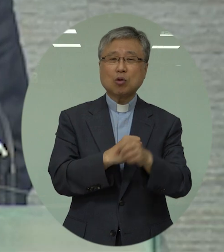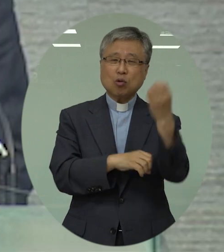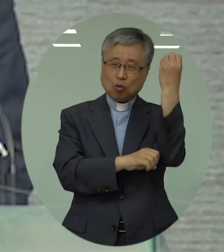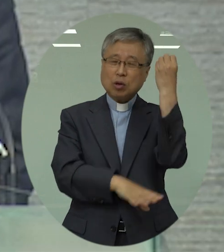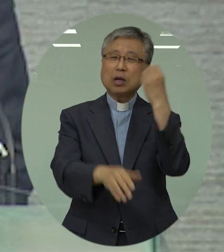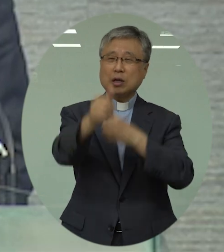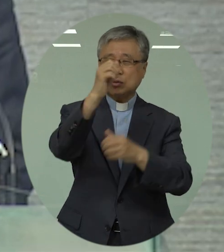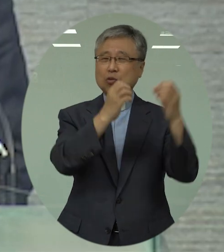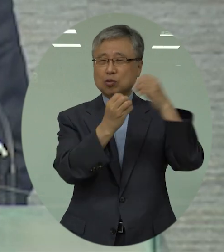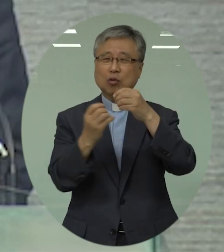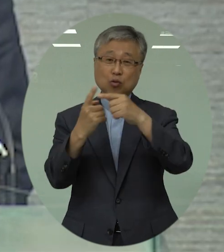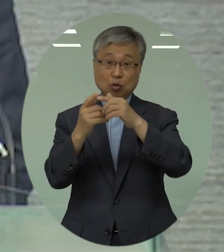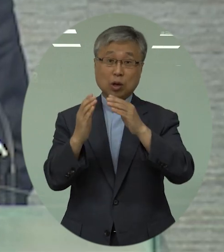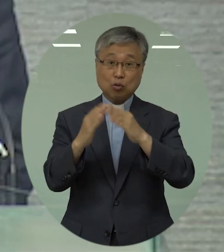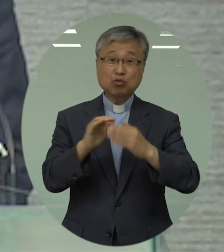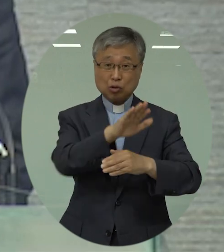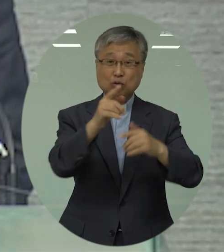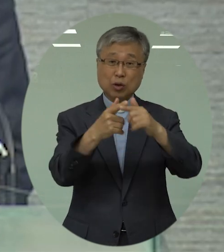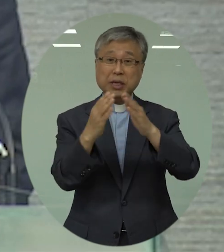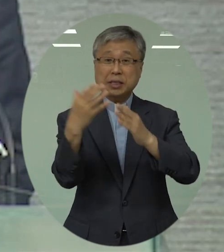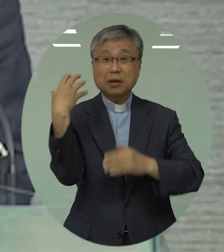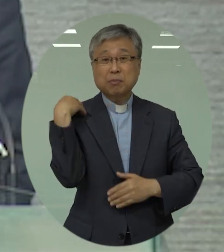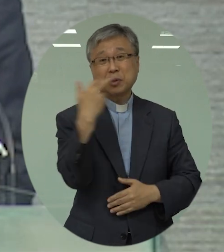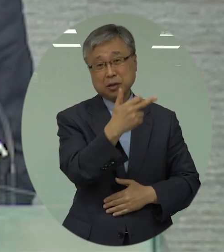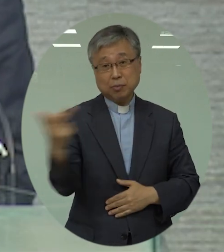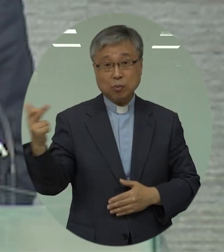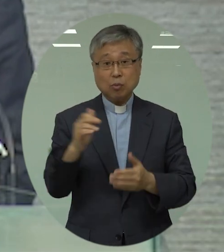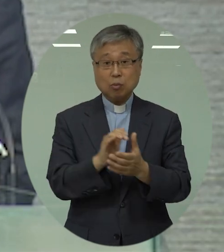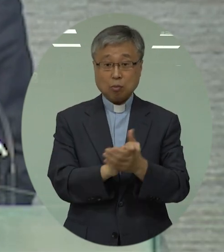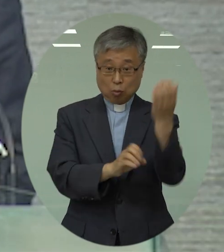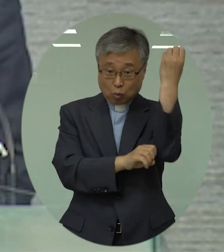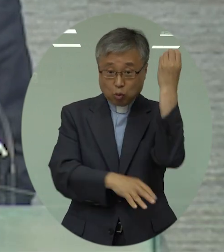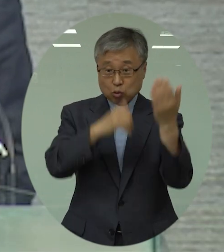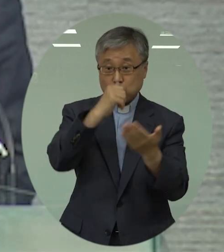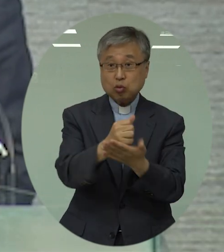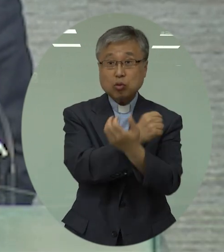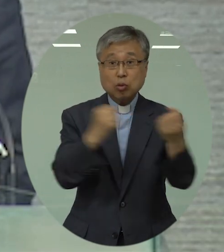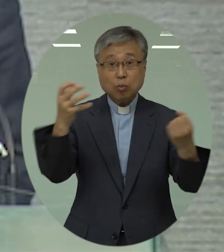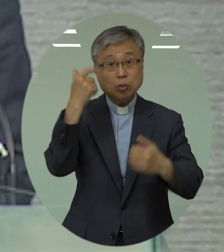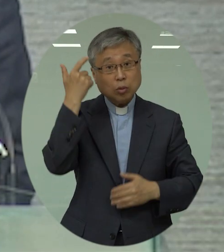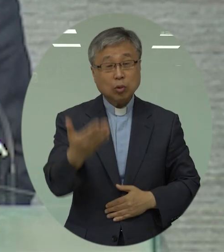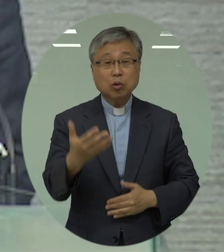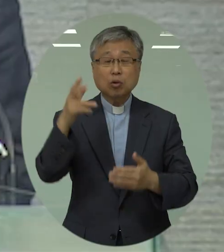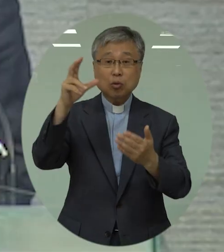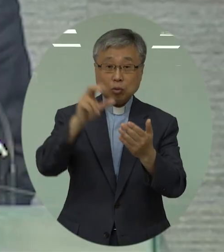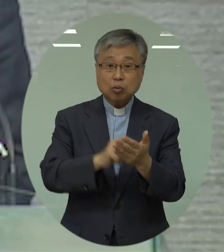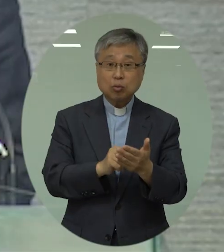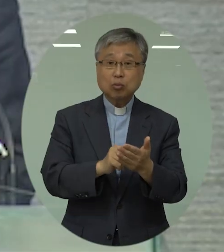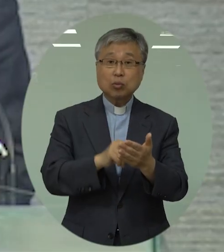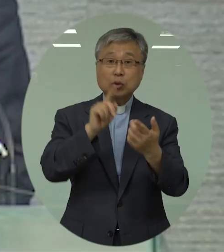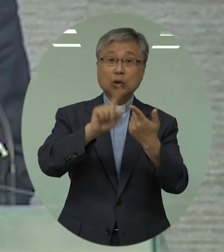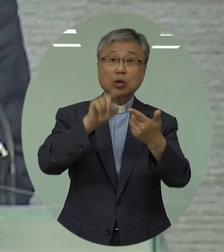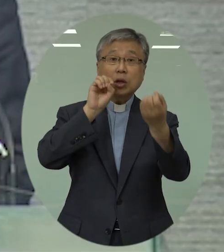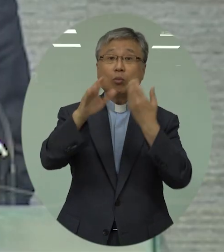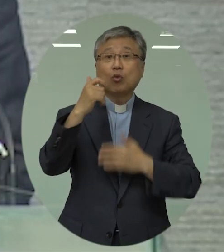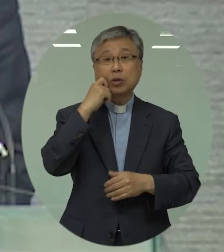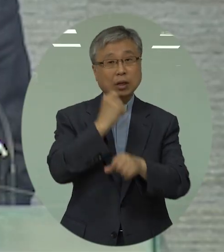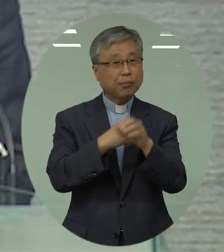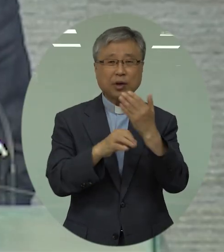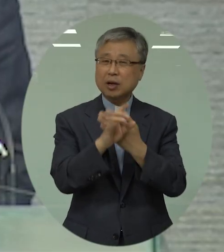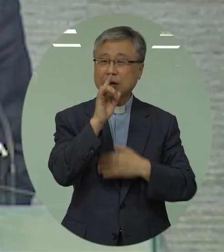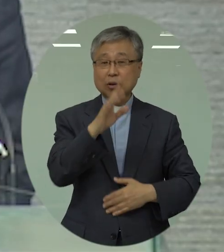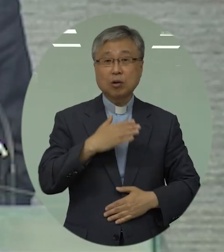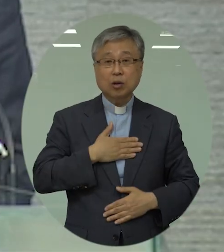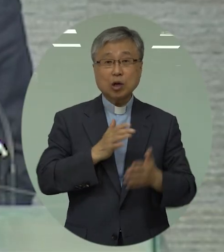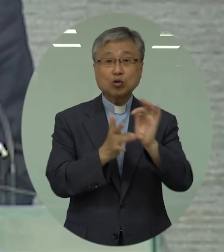저는 책임이 더 크다고 생각해요. 그 근본 아니에요. 죄사함 받았느냐. 이 문제 대답 못하면 어떻게 돼요? 예수님